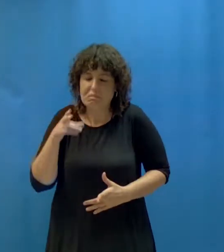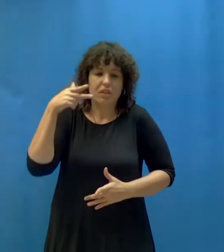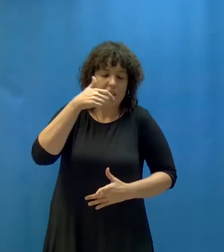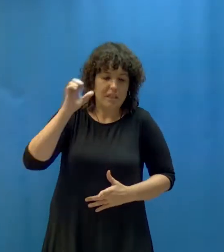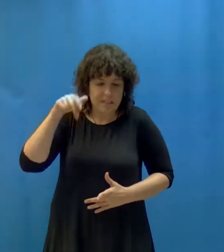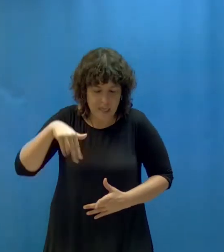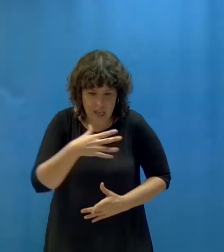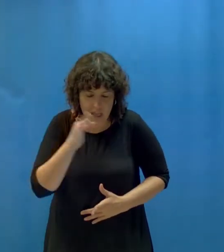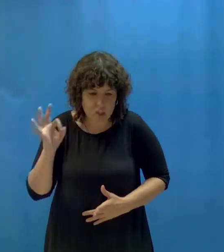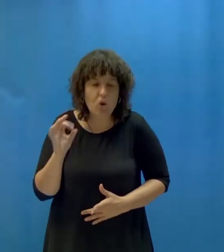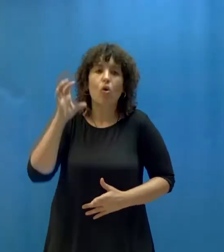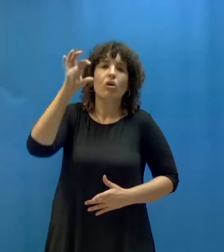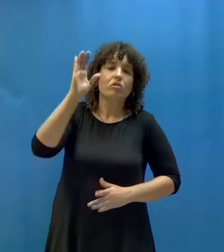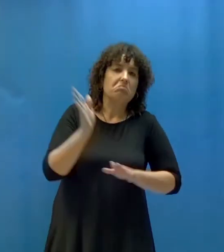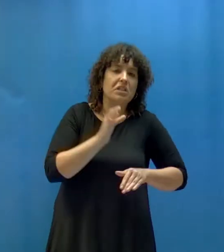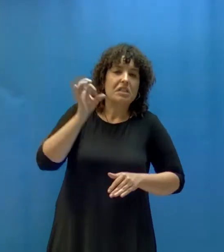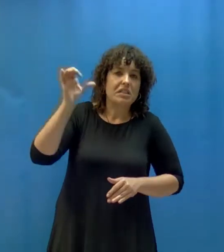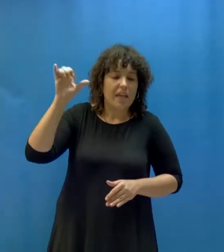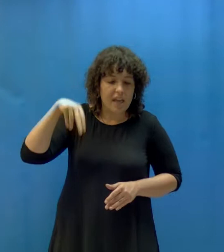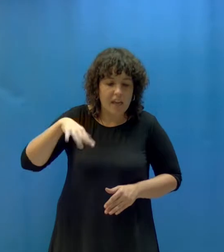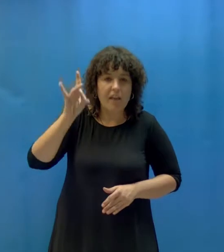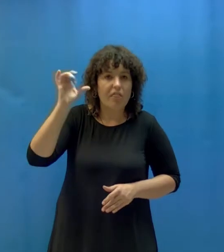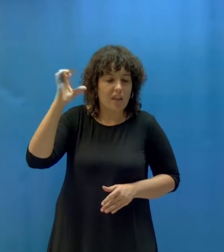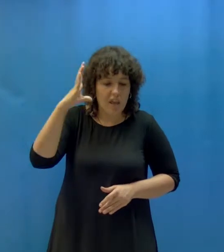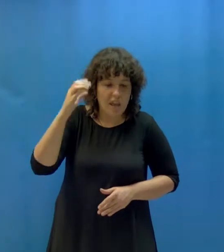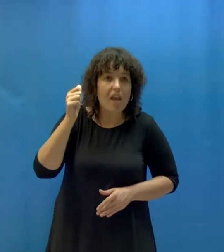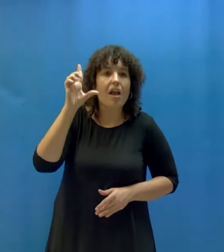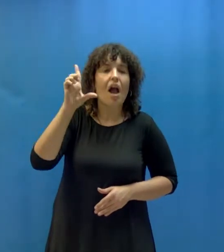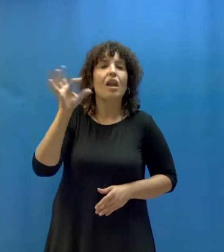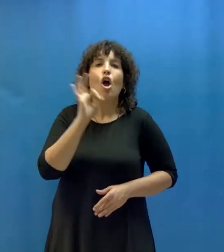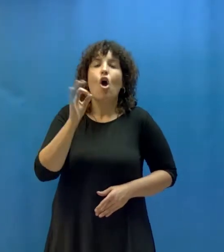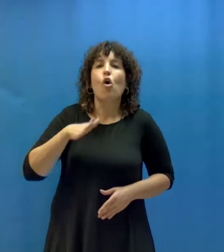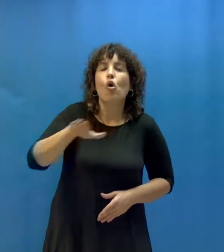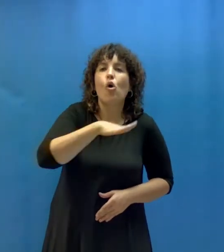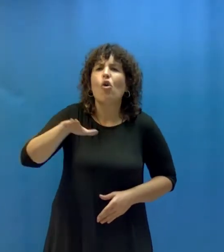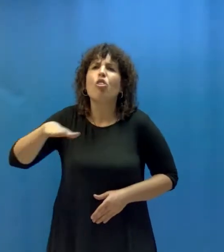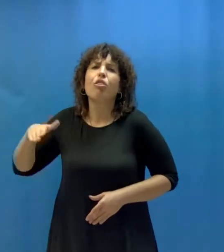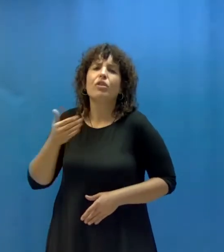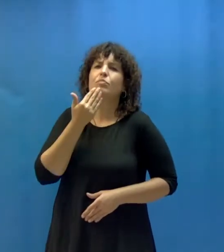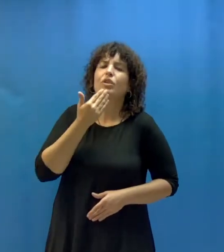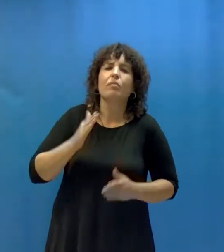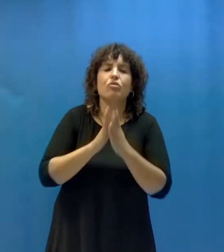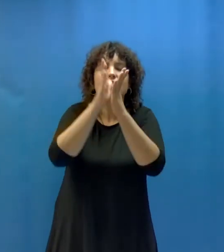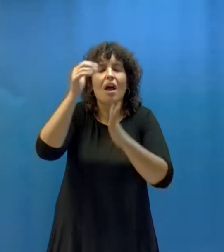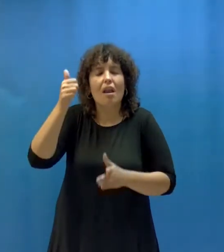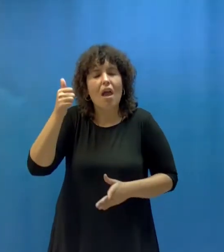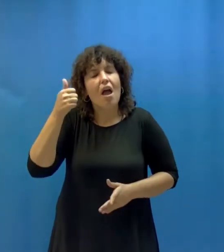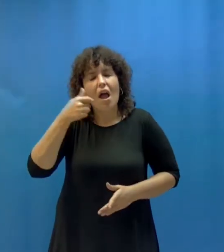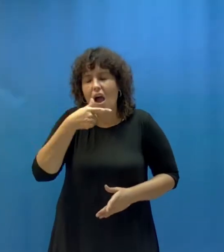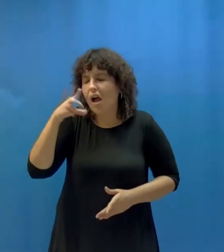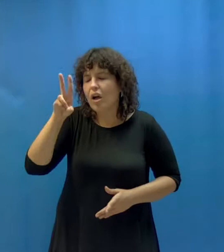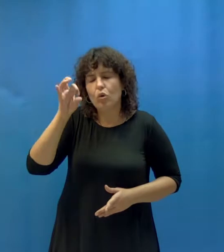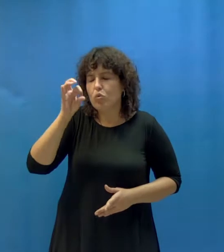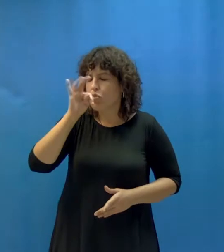Sindical, i d'altres més vinculades als barris de la ciutat, com Sant Agustí, Perpetuo Socorro, Javier Marquina, Parc Mèrida, Gran Via, Rafa Lafena, com